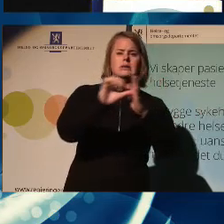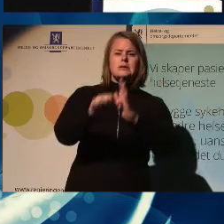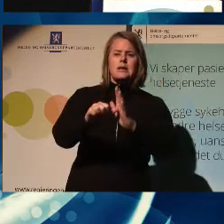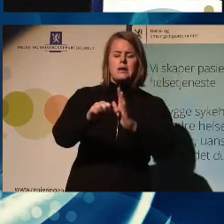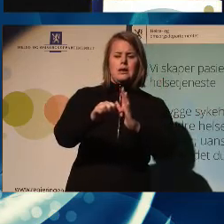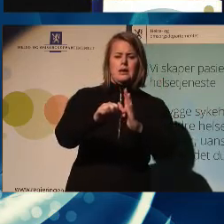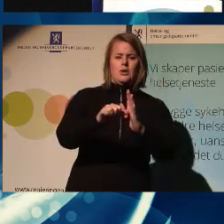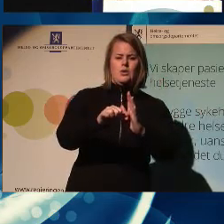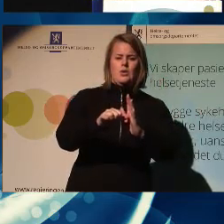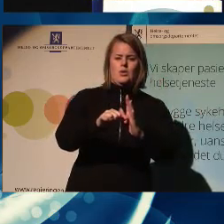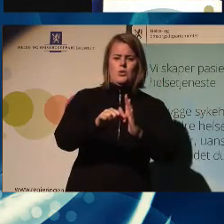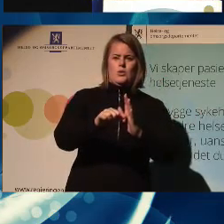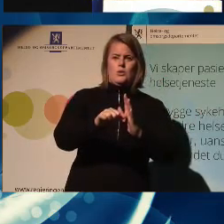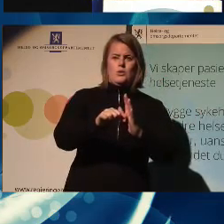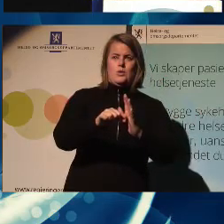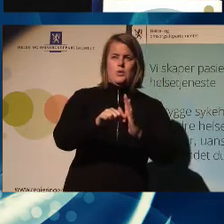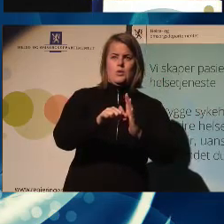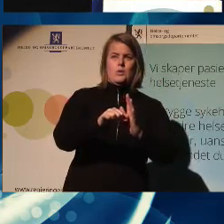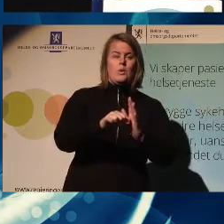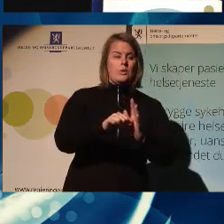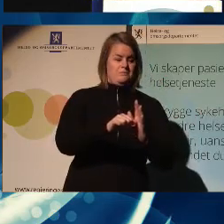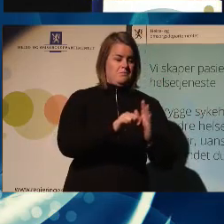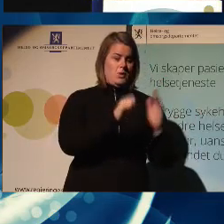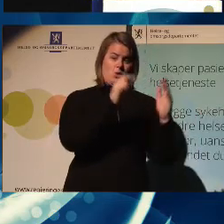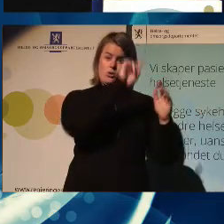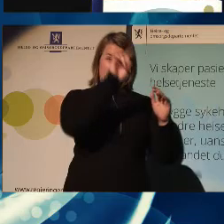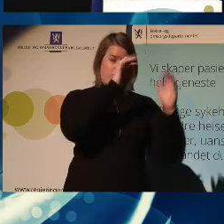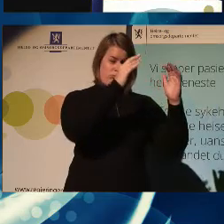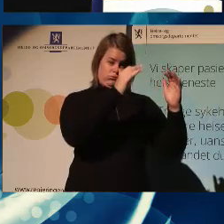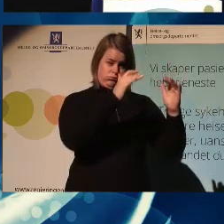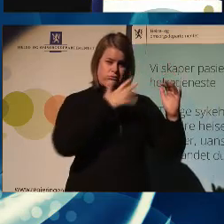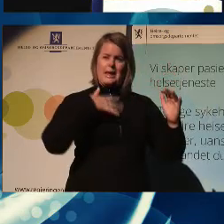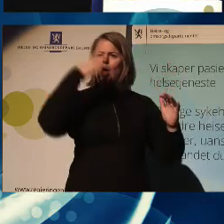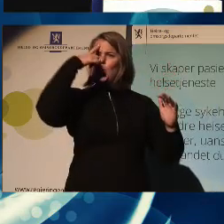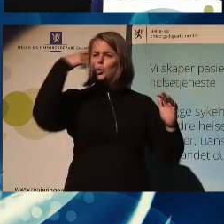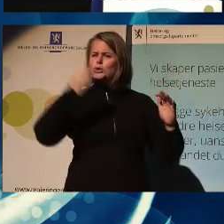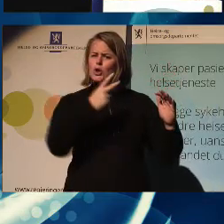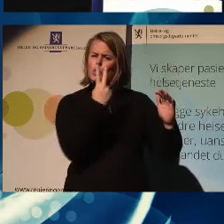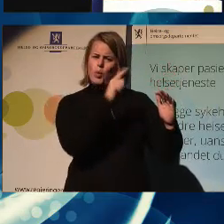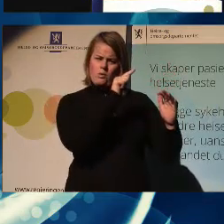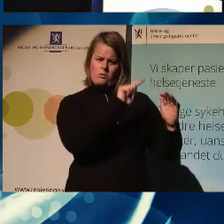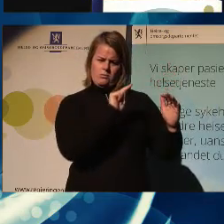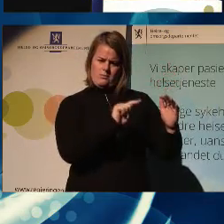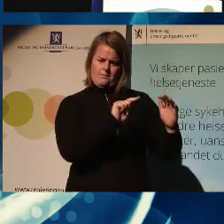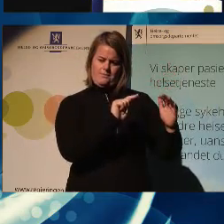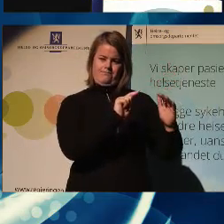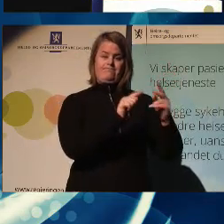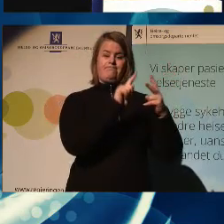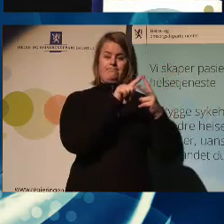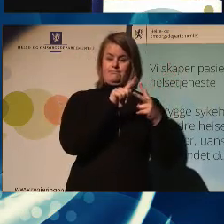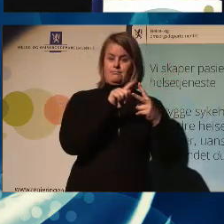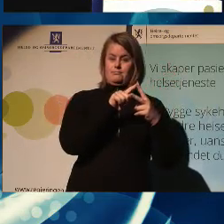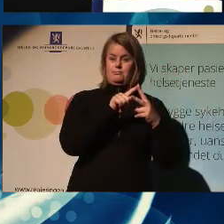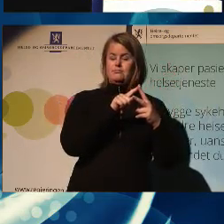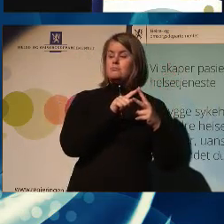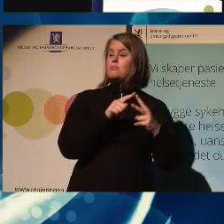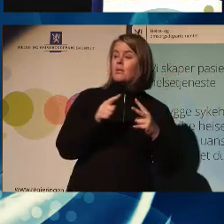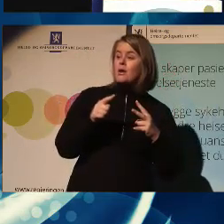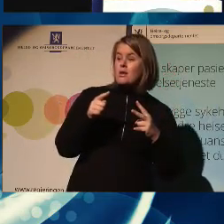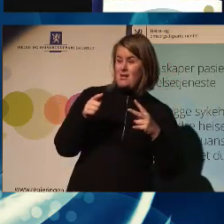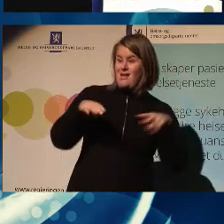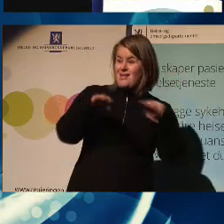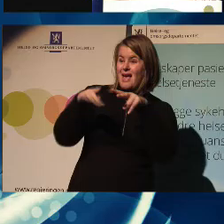husker veldig godt to av spørsmålene. Og det var, hvor mange jevnaldrende venner har du?